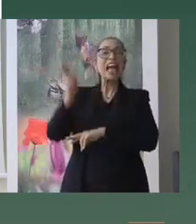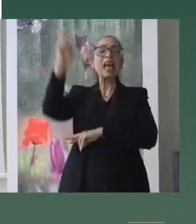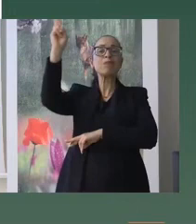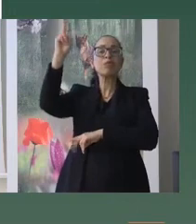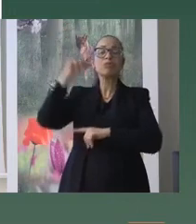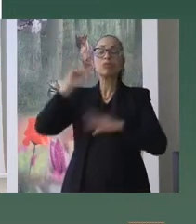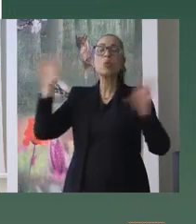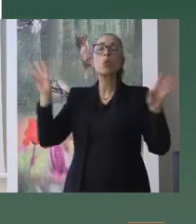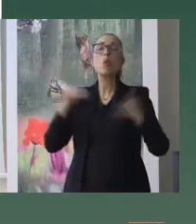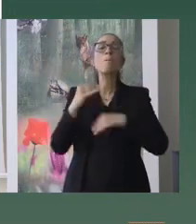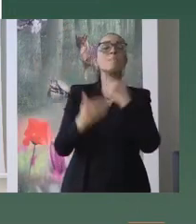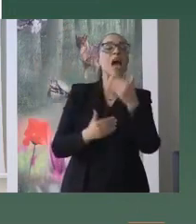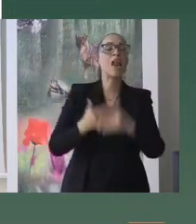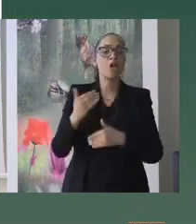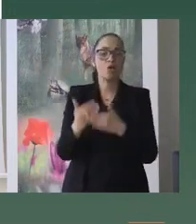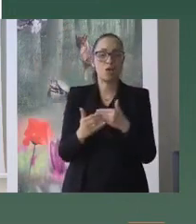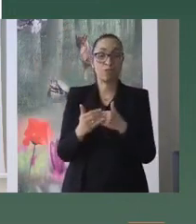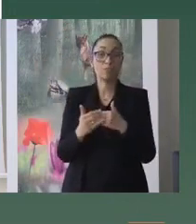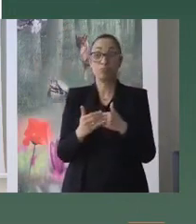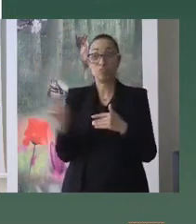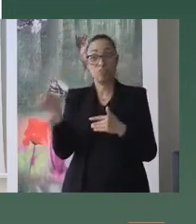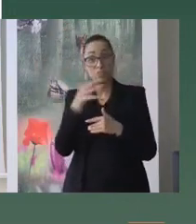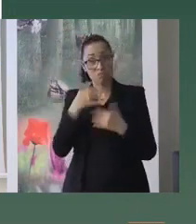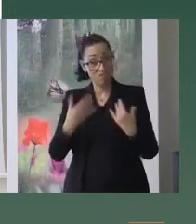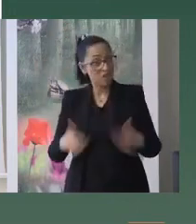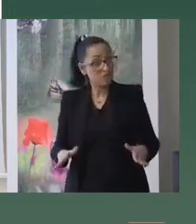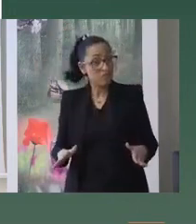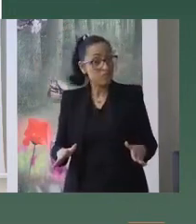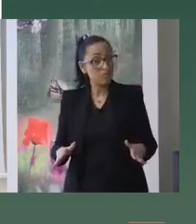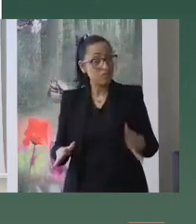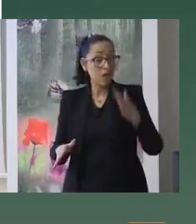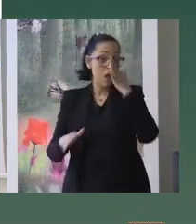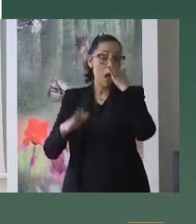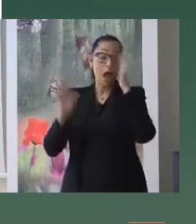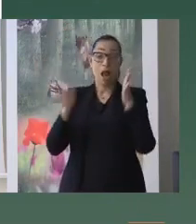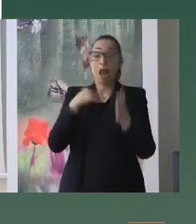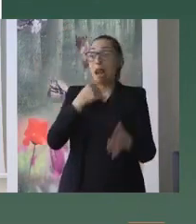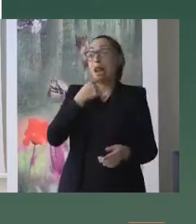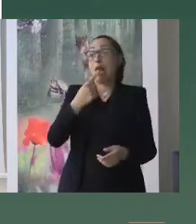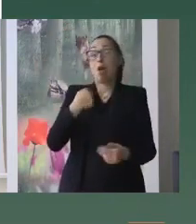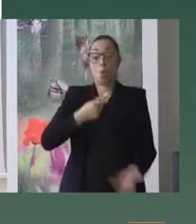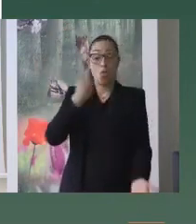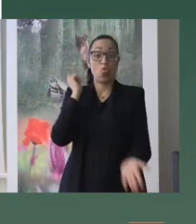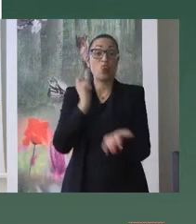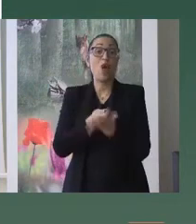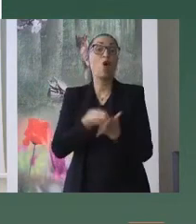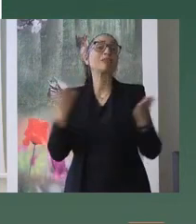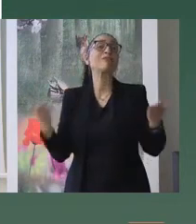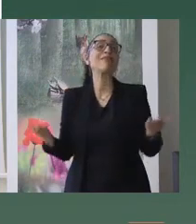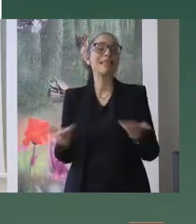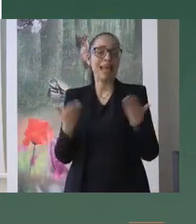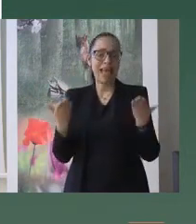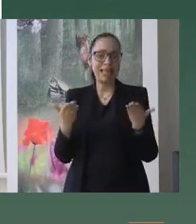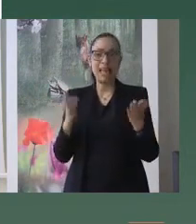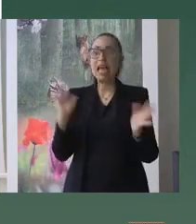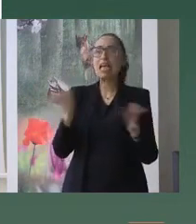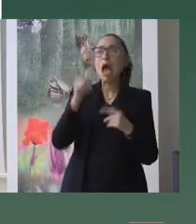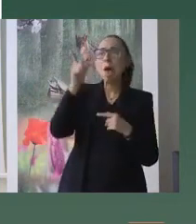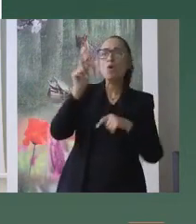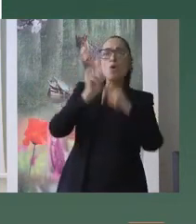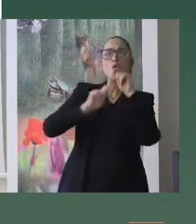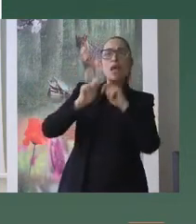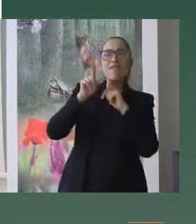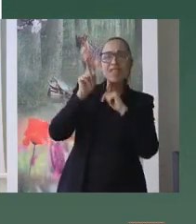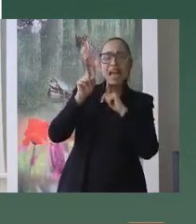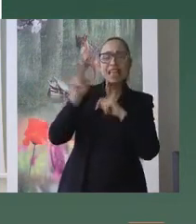παραγωγή. Ναι. Τονίστηκε. Λέμε, θα αγοράσω κάτι, αυτό το κάτι που αγοράζουμε κάπου φτιάχτηκε με